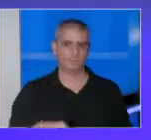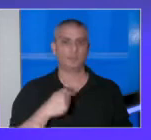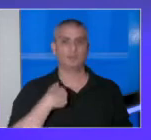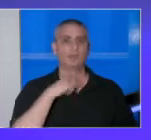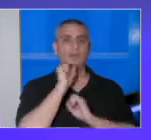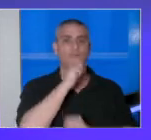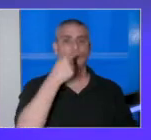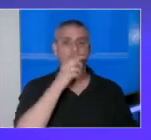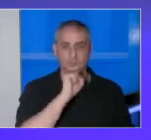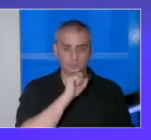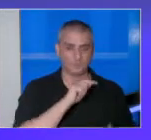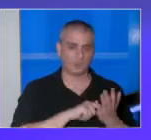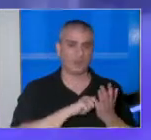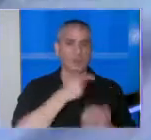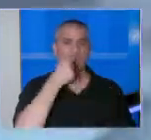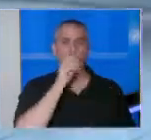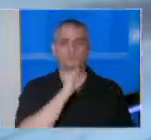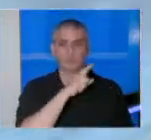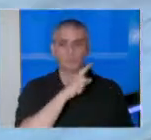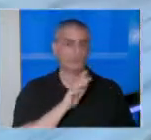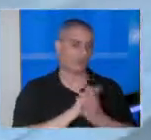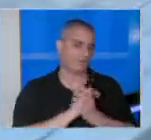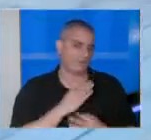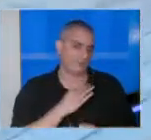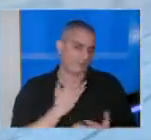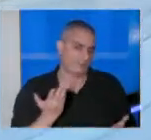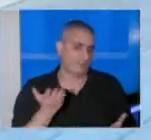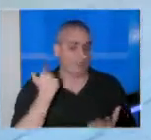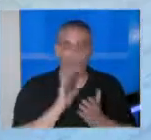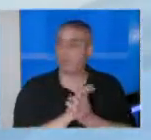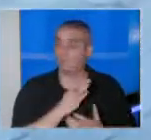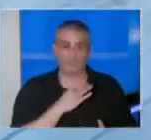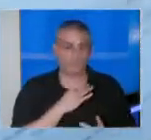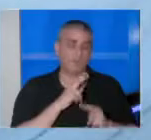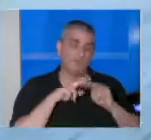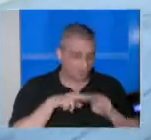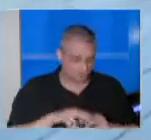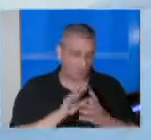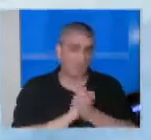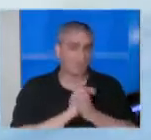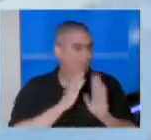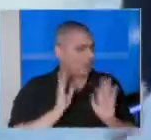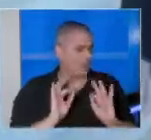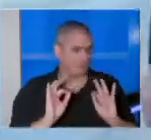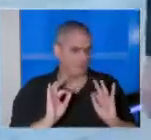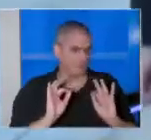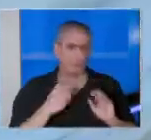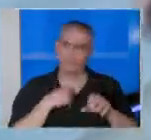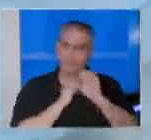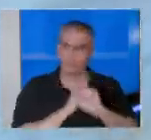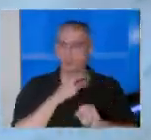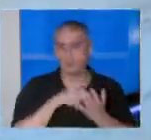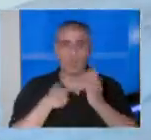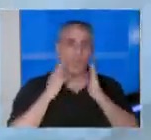אני תמכתי בגדעון סער כי גדעון סער חבר. היה חבר ונשאר חבר והכל בסדר. תמכתי בו